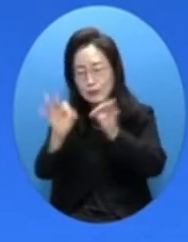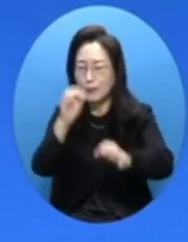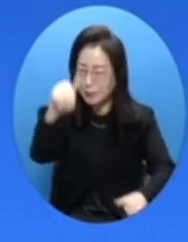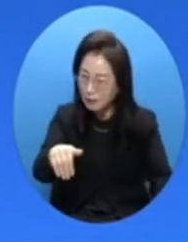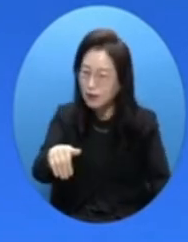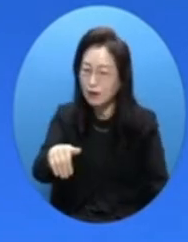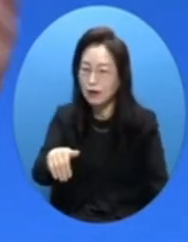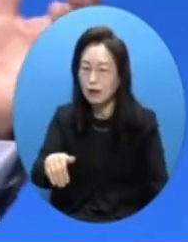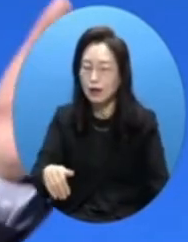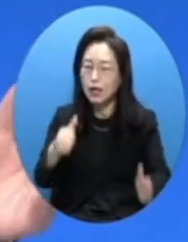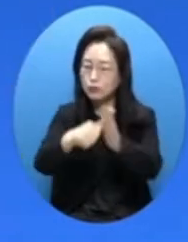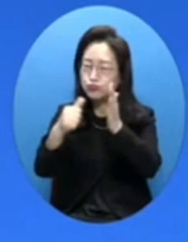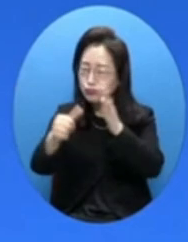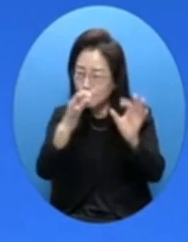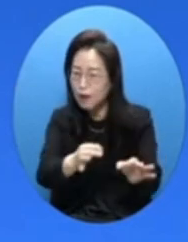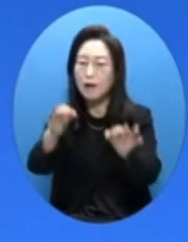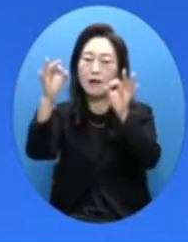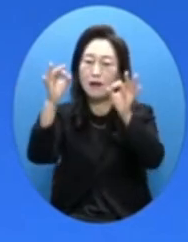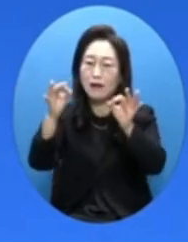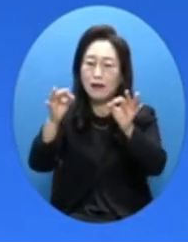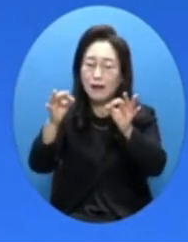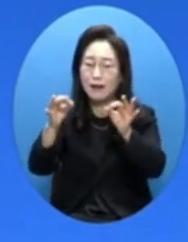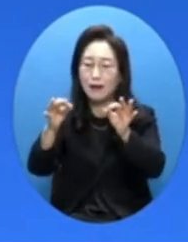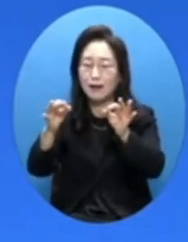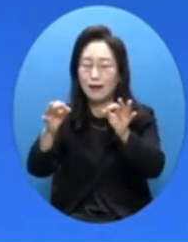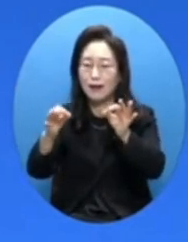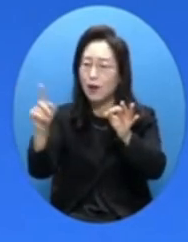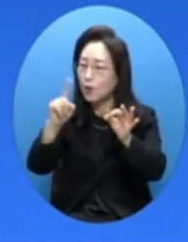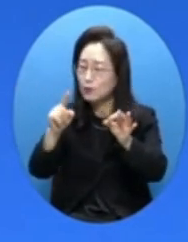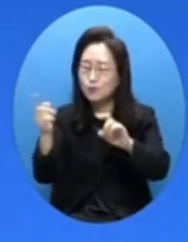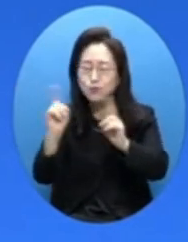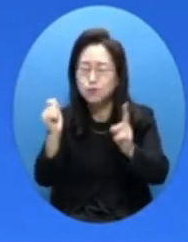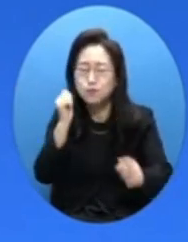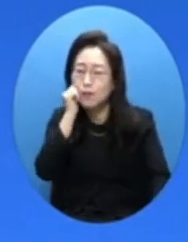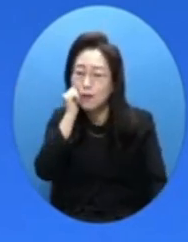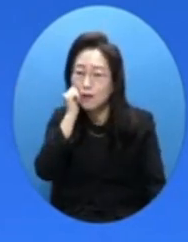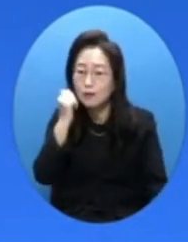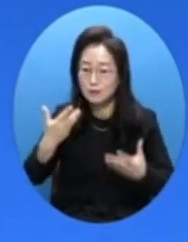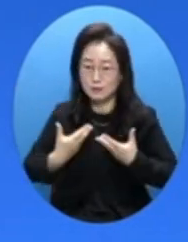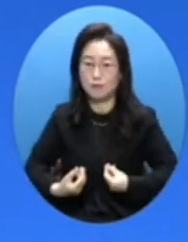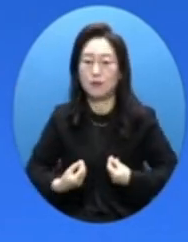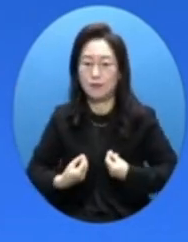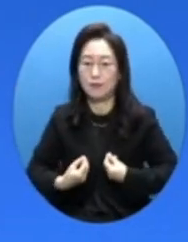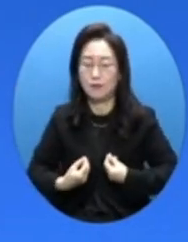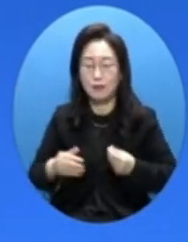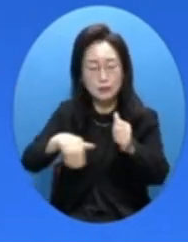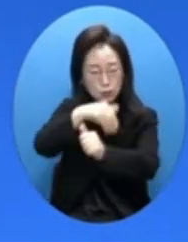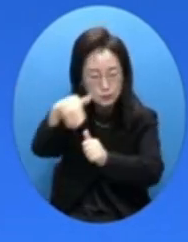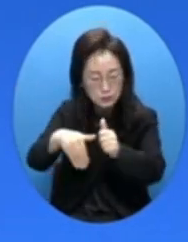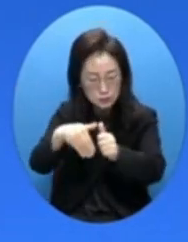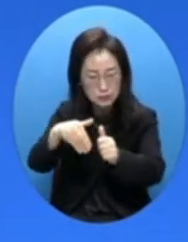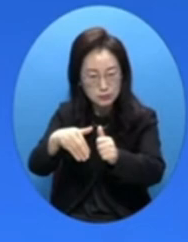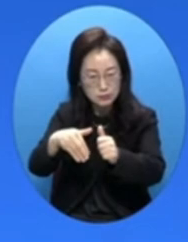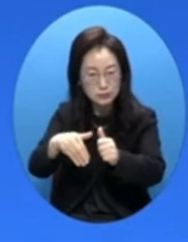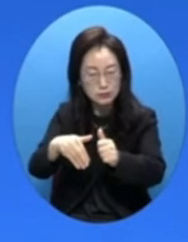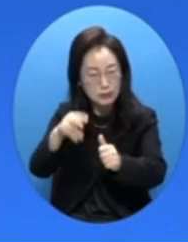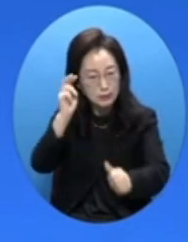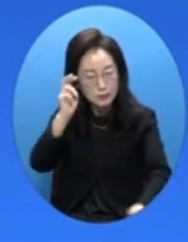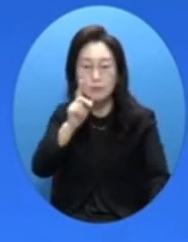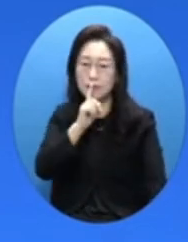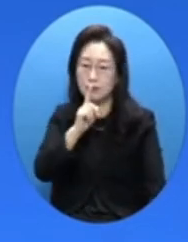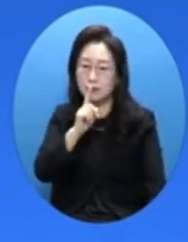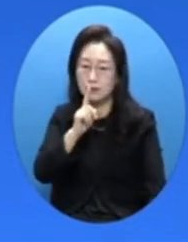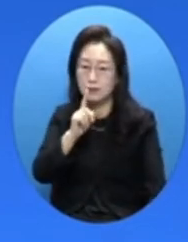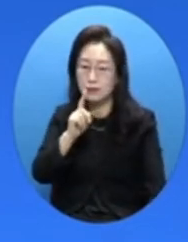어렵다는데 물가가 뛰고 어디 살 수가 없는 이런 절망적인 현실이라고 하는데 이야기를 합니다.